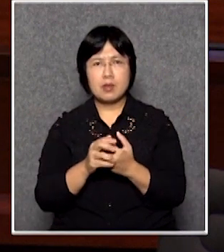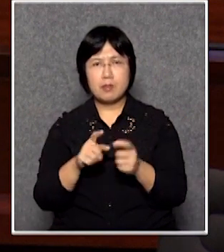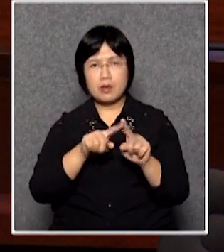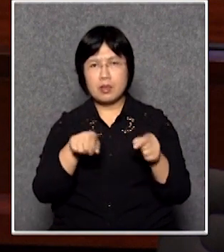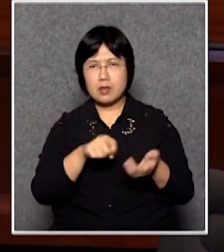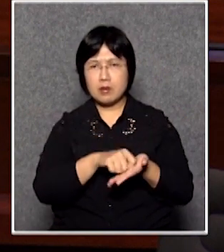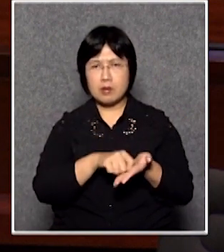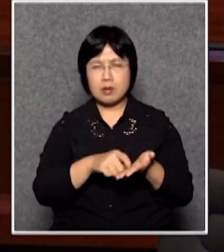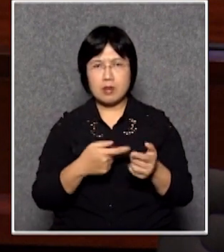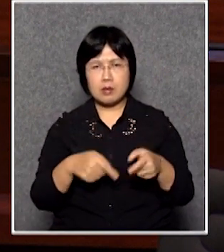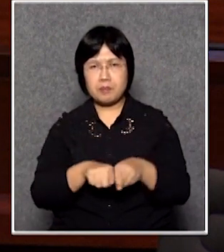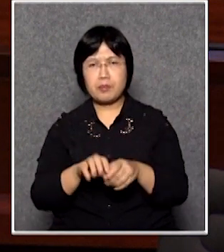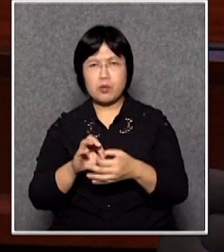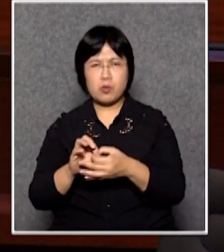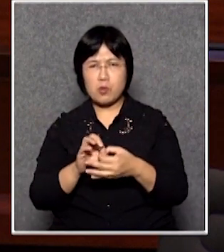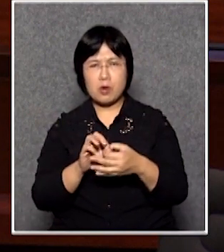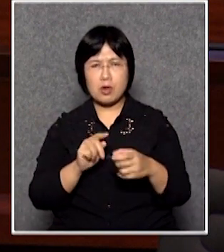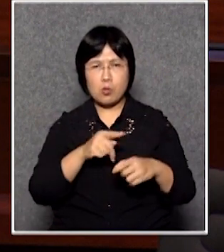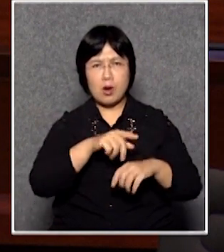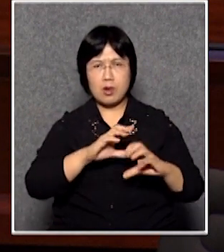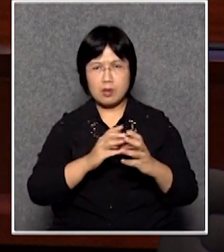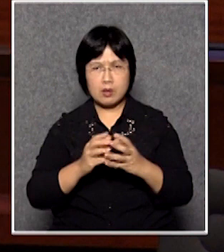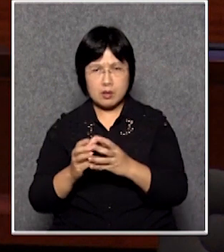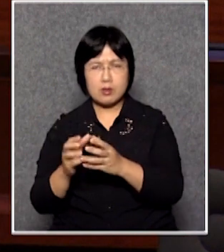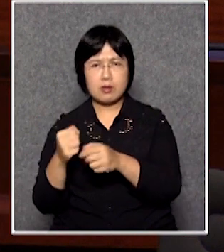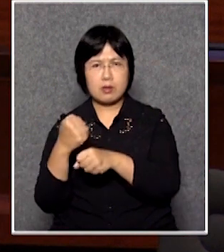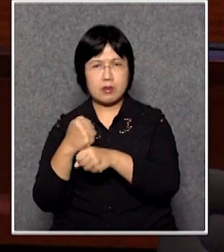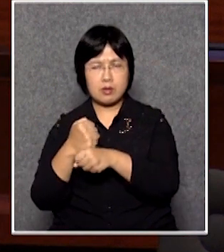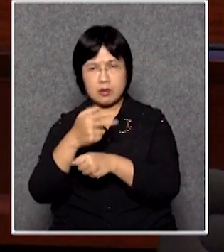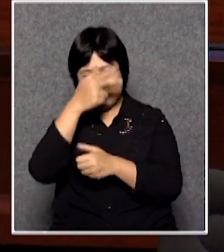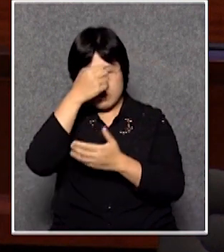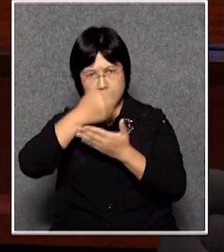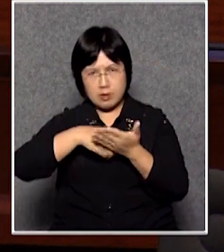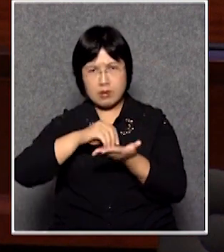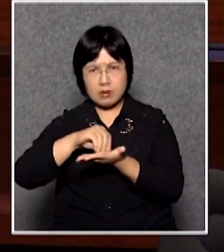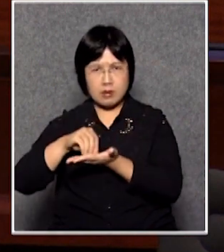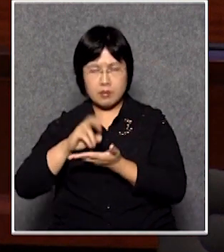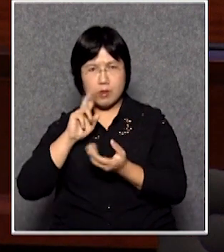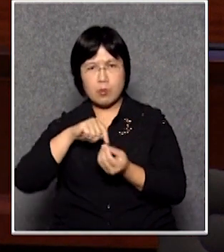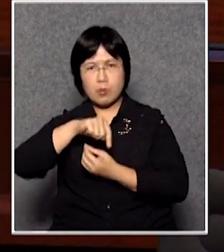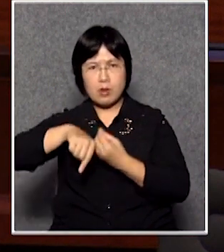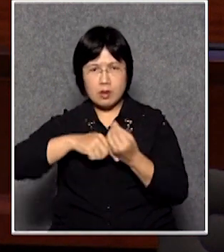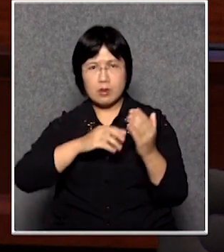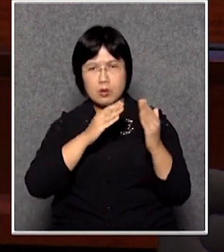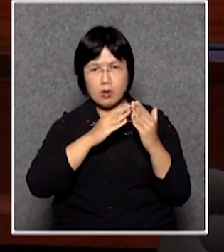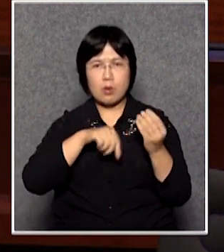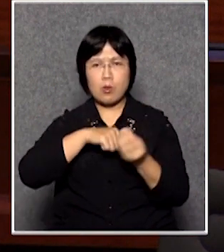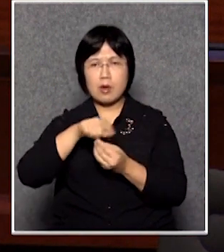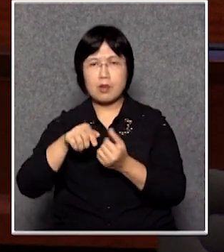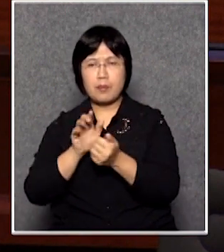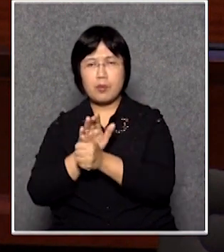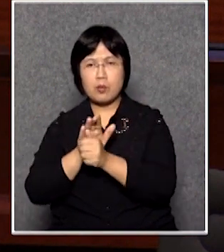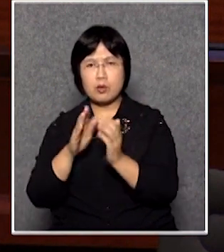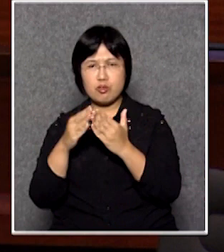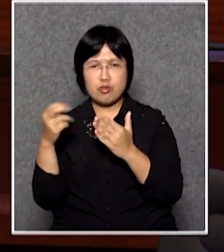文件提及嘅協調跨政策局政策制定工作 例如環境局和環境保護署的再生能